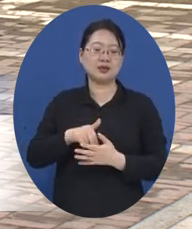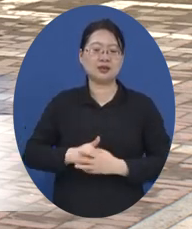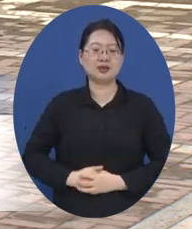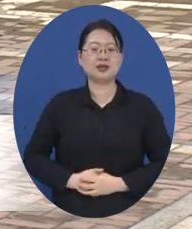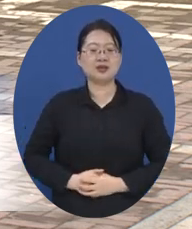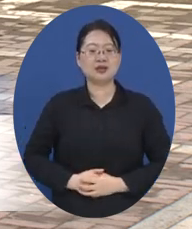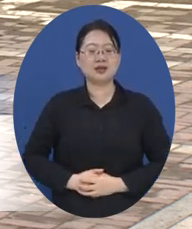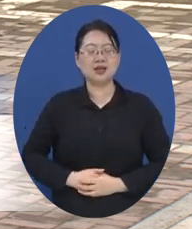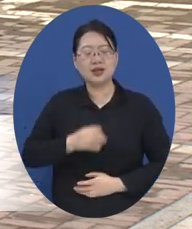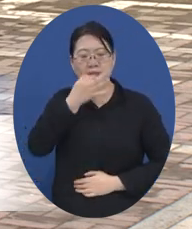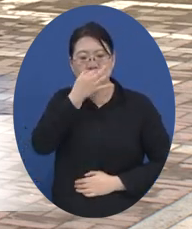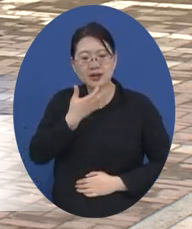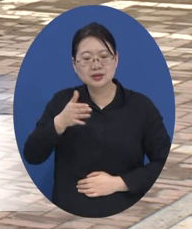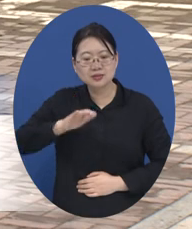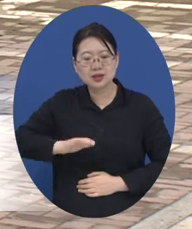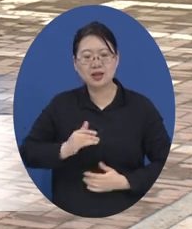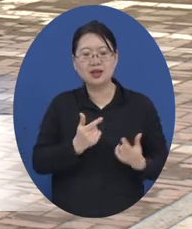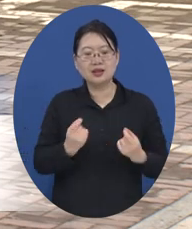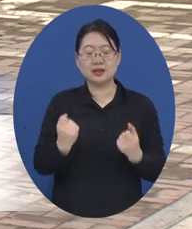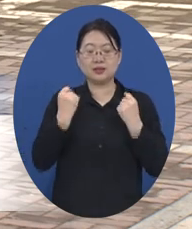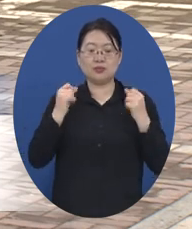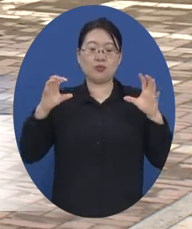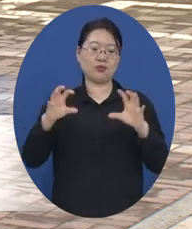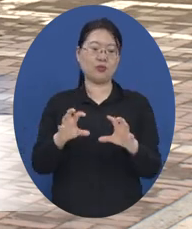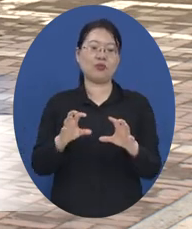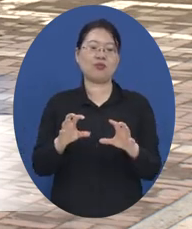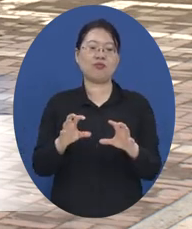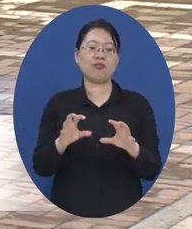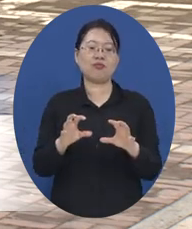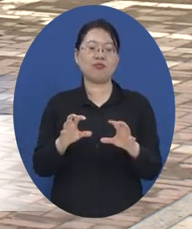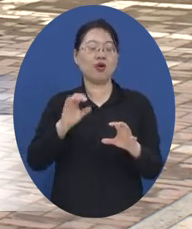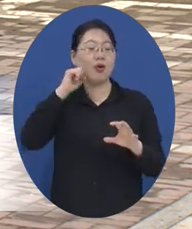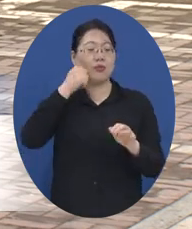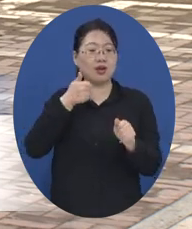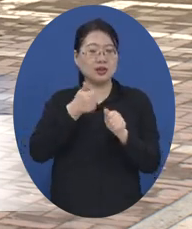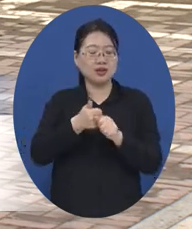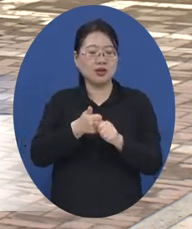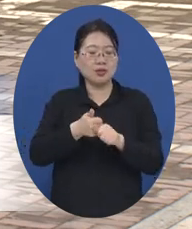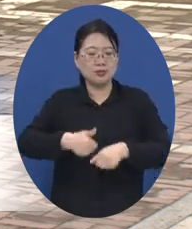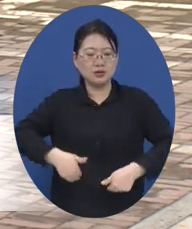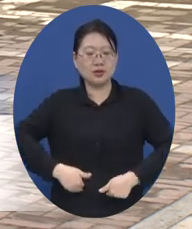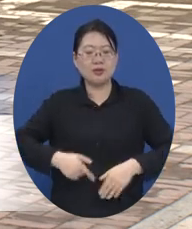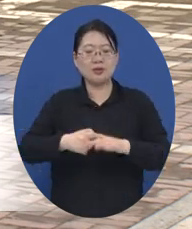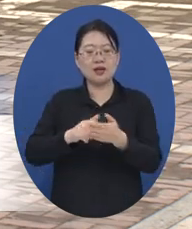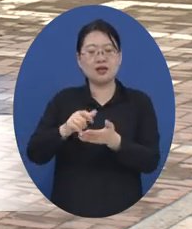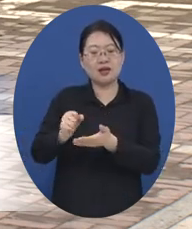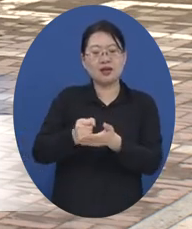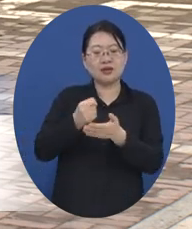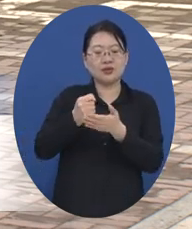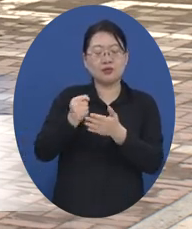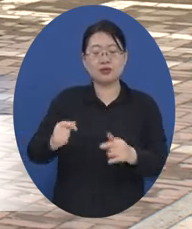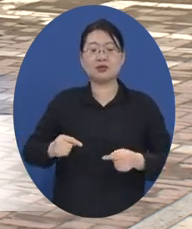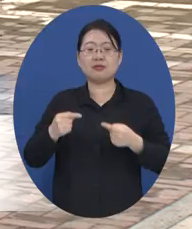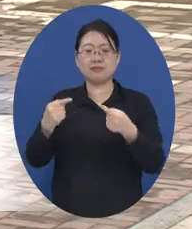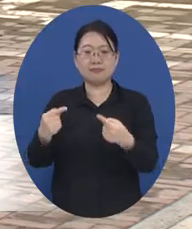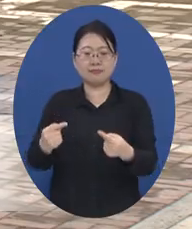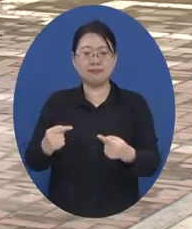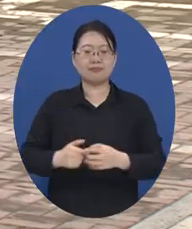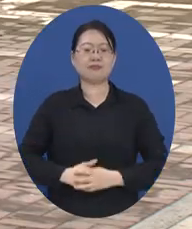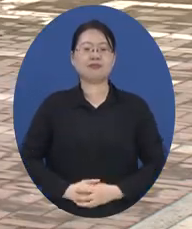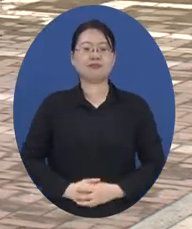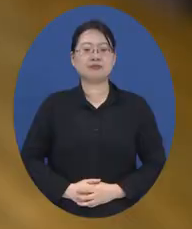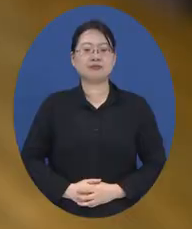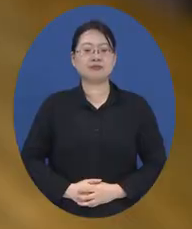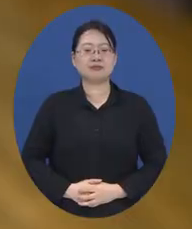그런데 이제 다 같이 힘을 합해서 어 어려움을 이겨 나가야 된다는 마음으로 참여하게 됐고